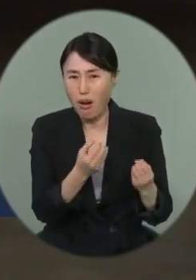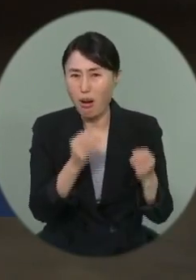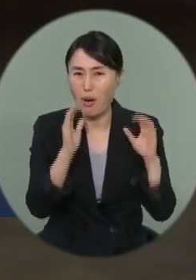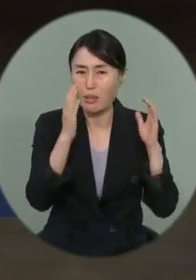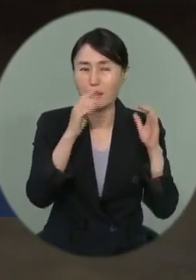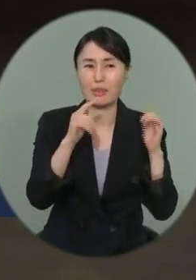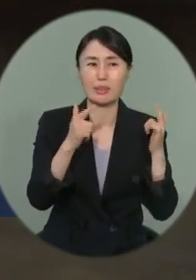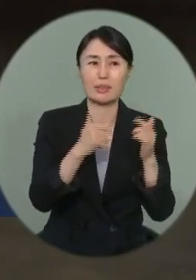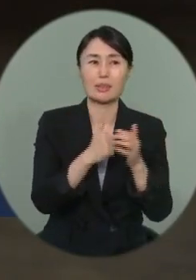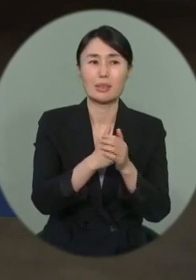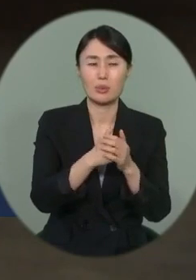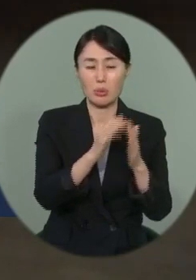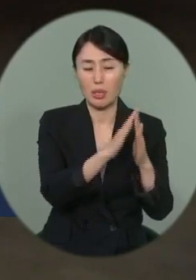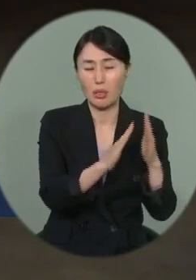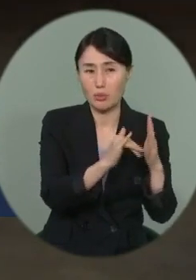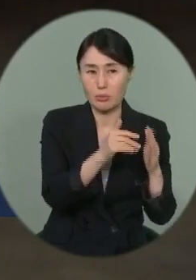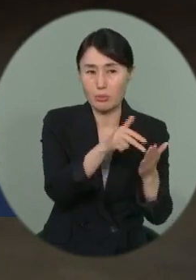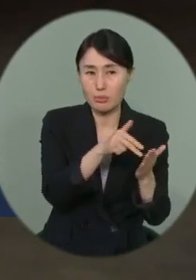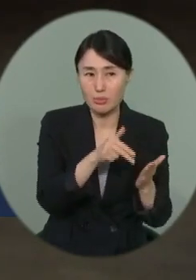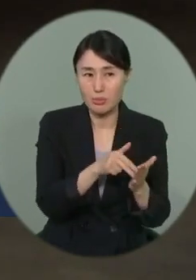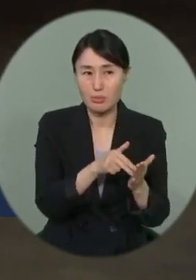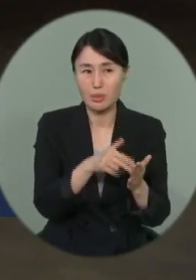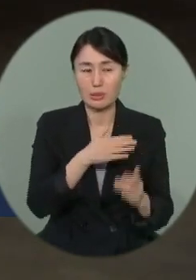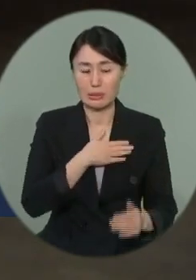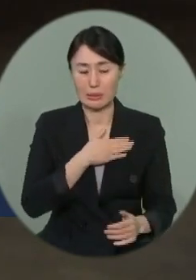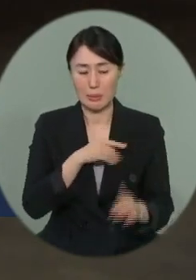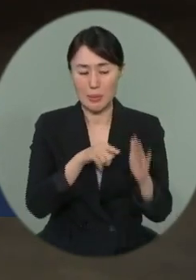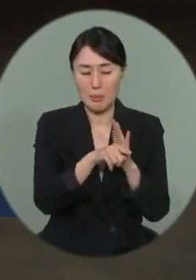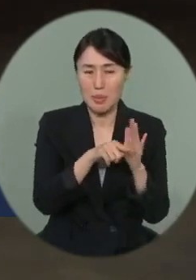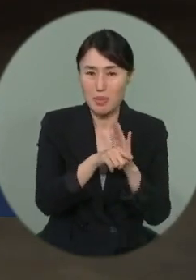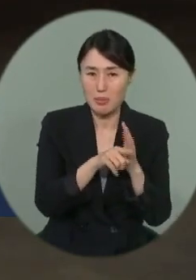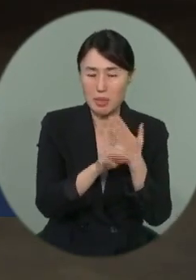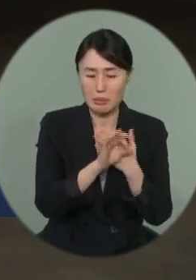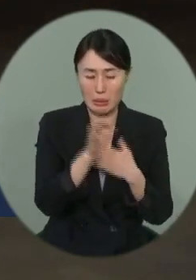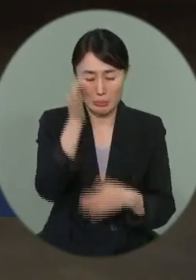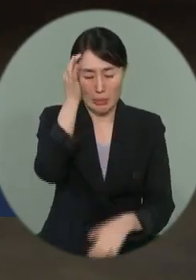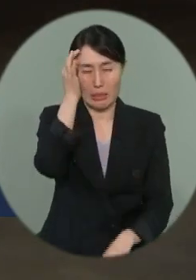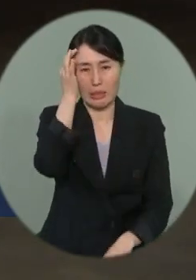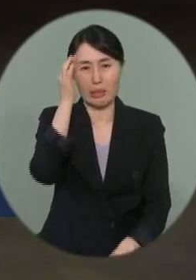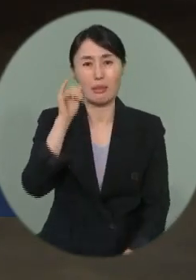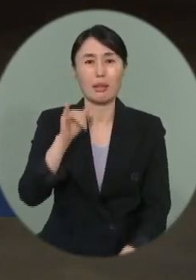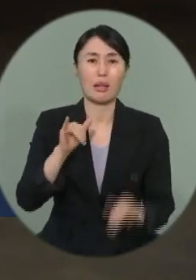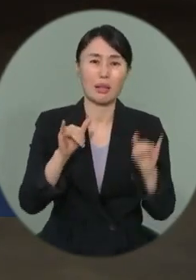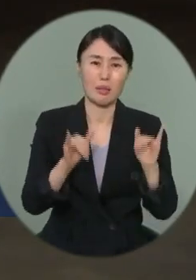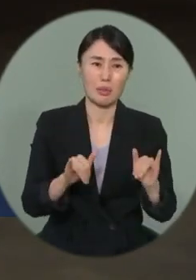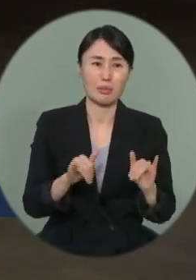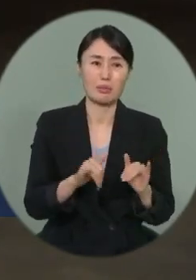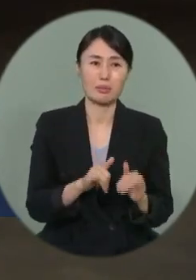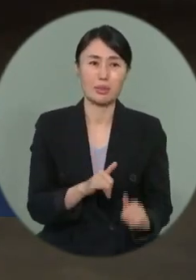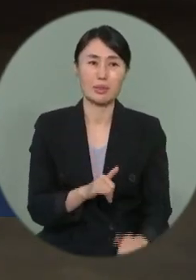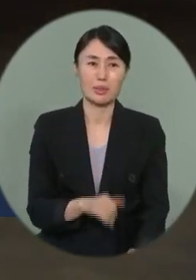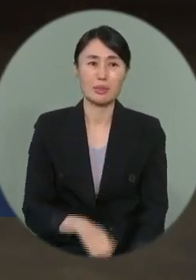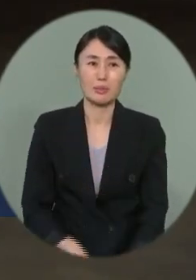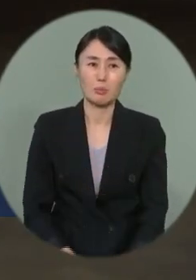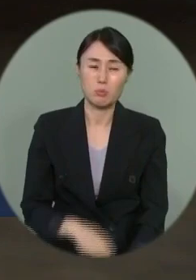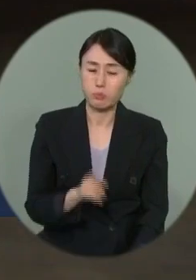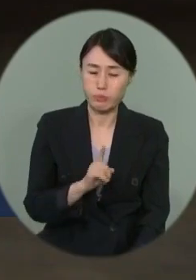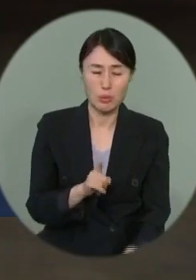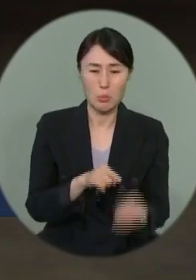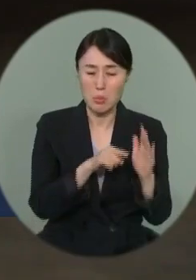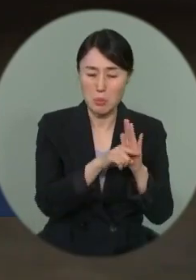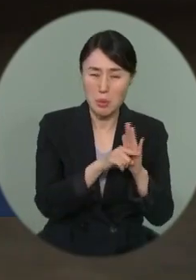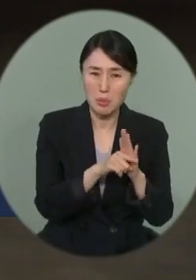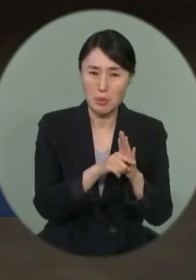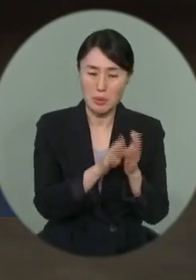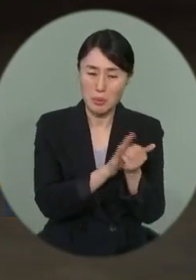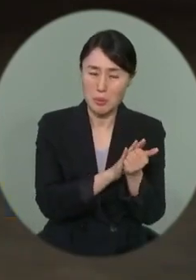또 유가족 입장에서는 저희가 나타나면 또 옛날 생각하실 수도 있고 그래서 그렇게 뭐